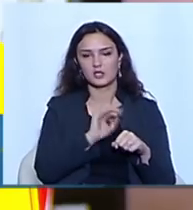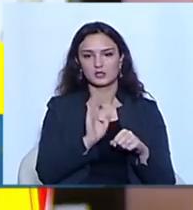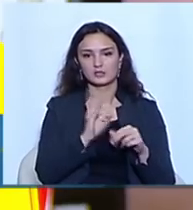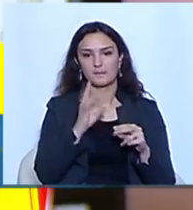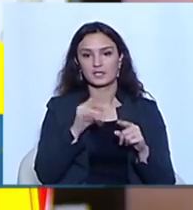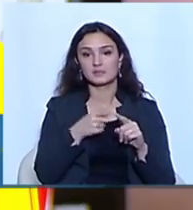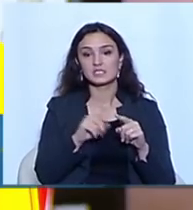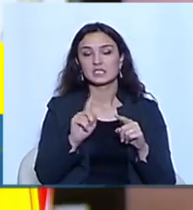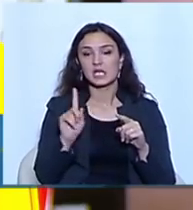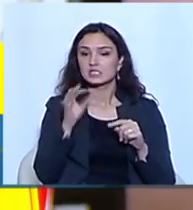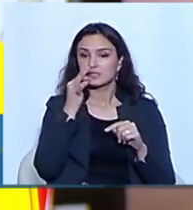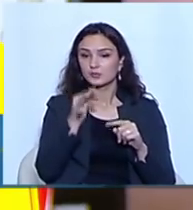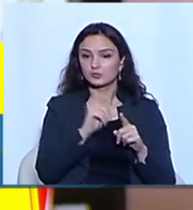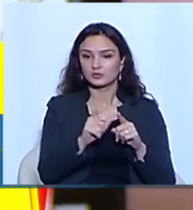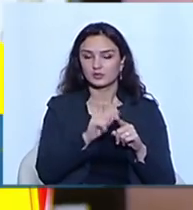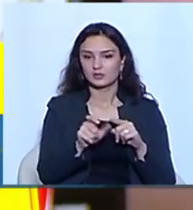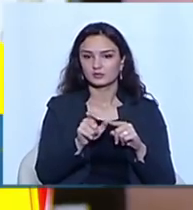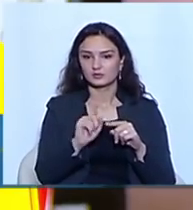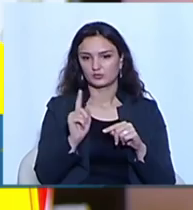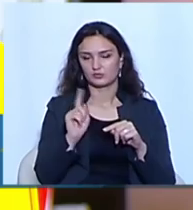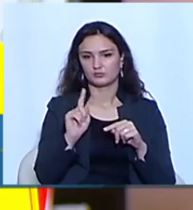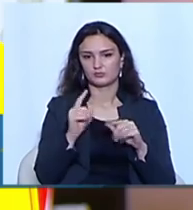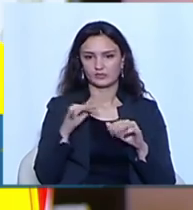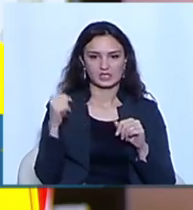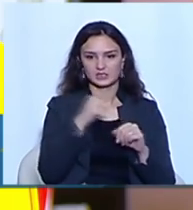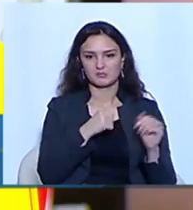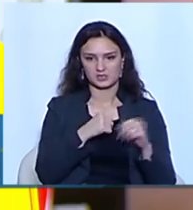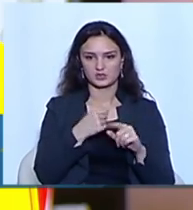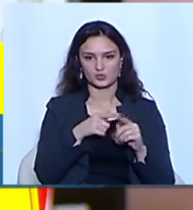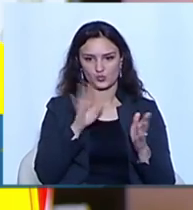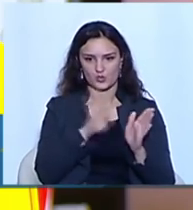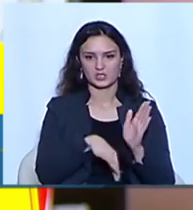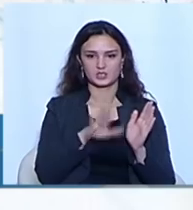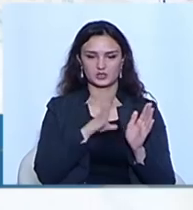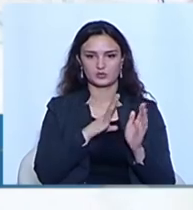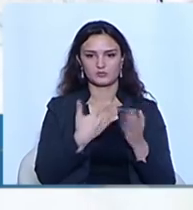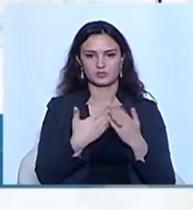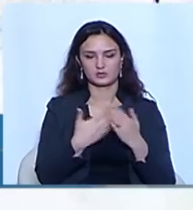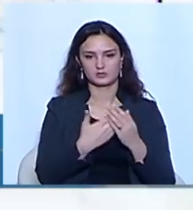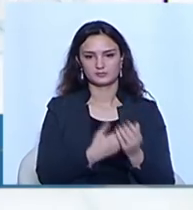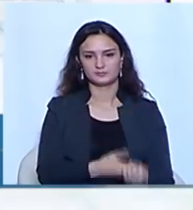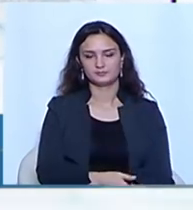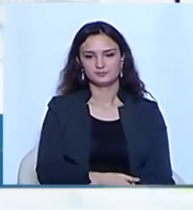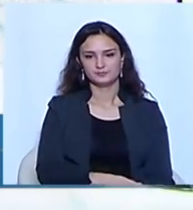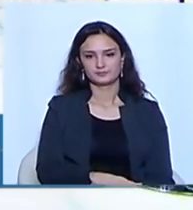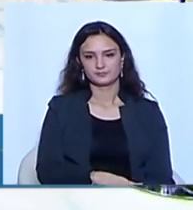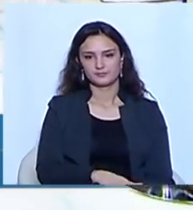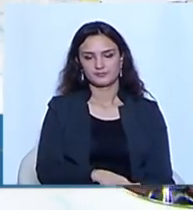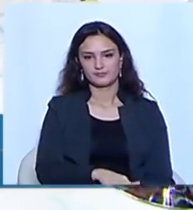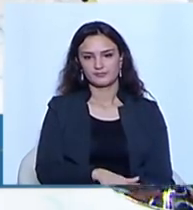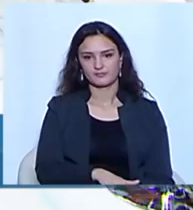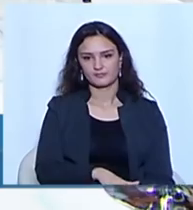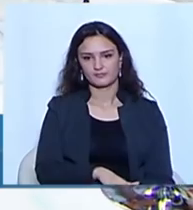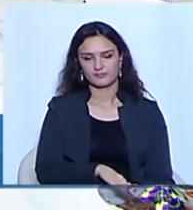მაგრამ ისეთი რამეები უთხრა, რომ დარტყმაზე შეიძლება უარესი იყოს, ხო? შოგოს ამ დროს აქვს რაღაც